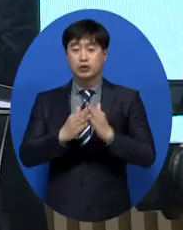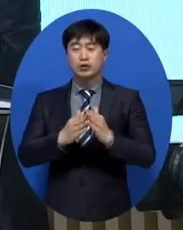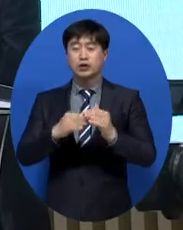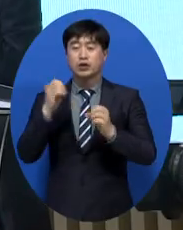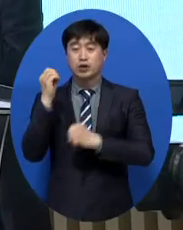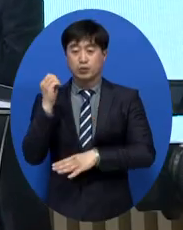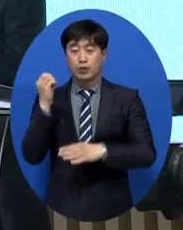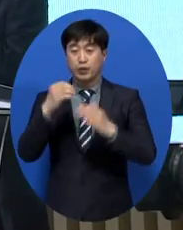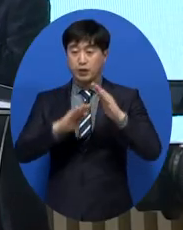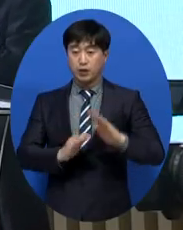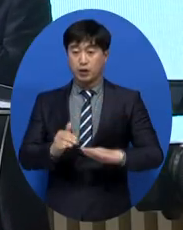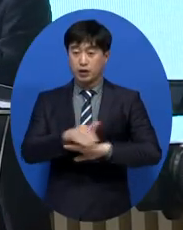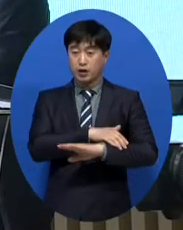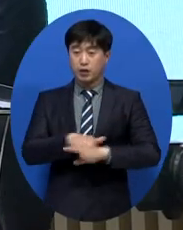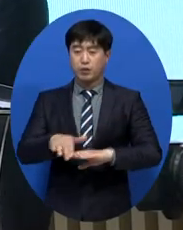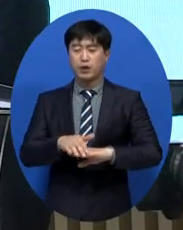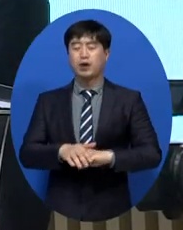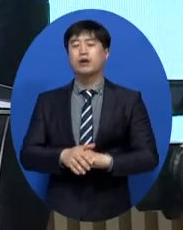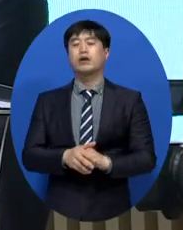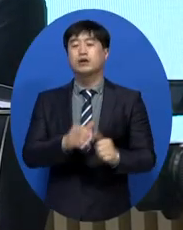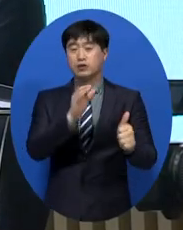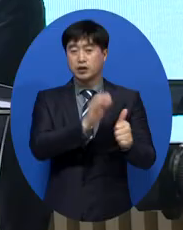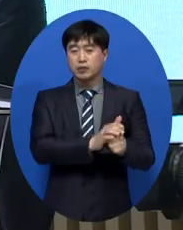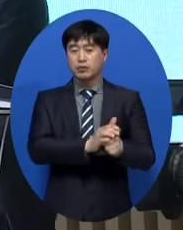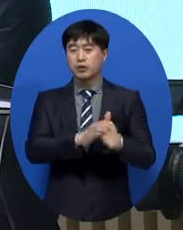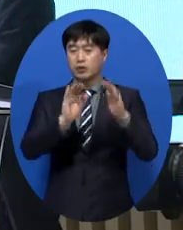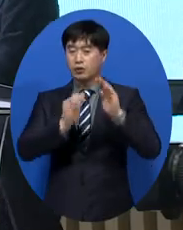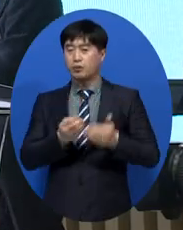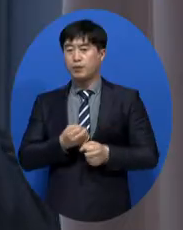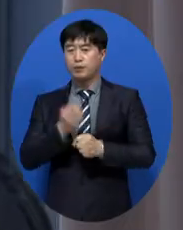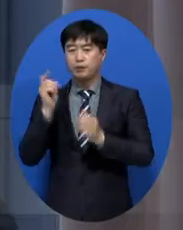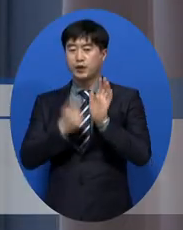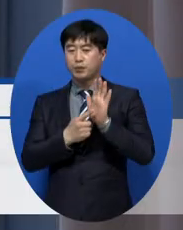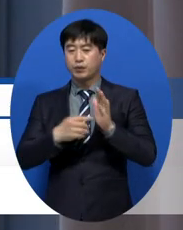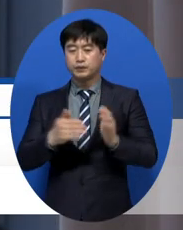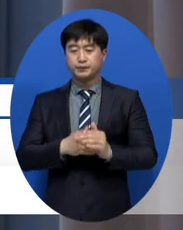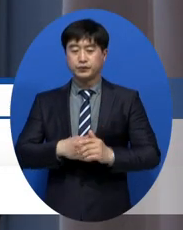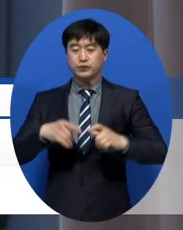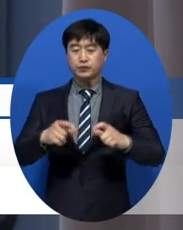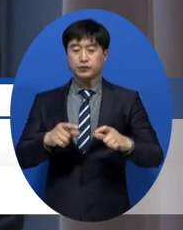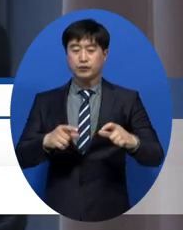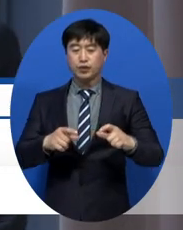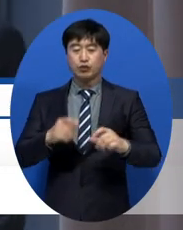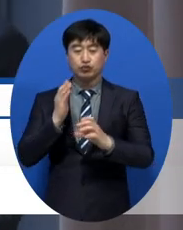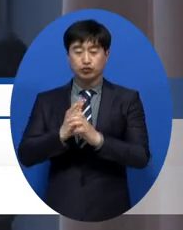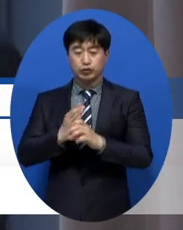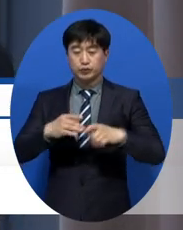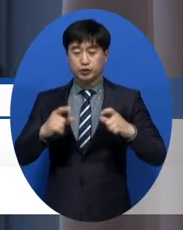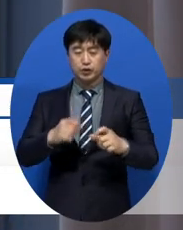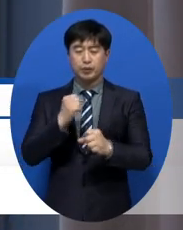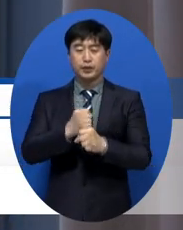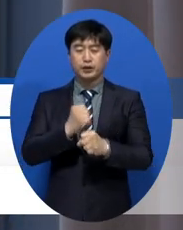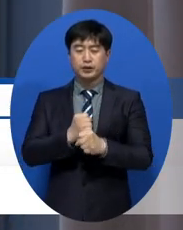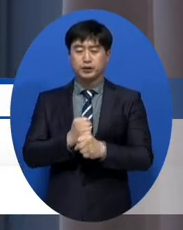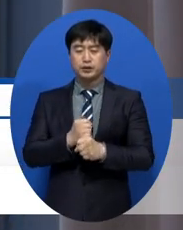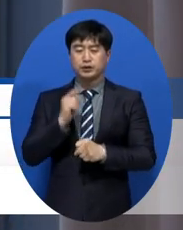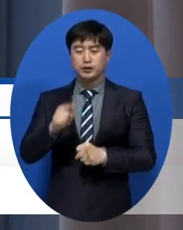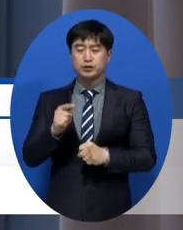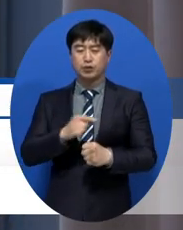내용을 중점으로 용역 착수 계획을 발표했습니다. 자치지역, 중립지역으로 만드는